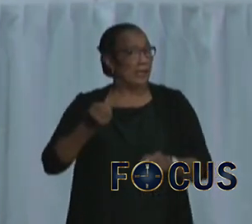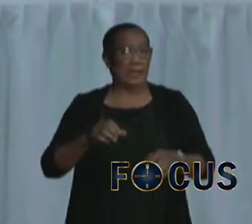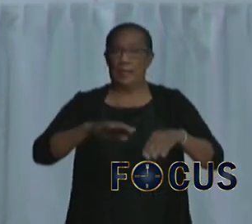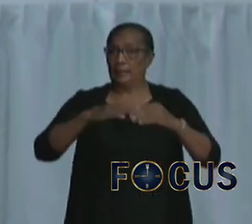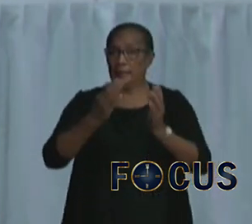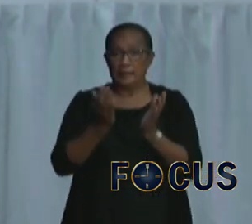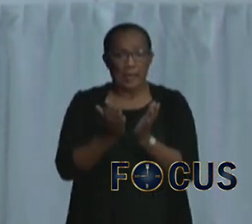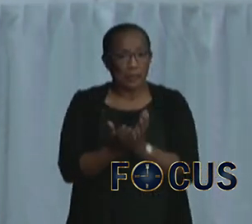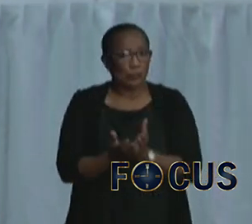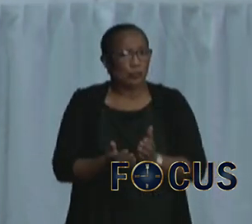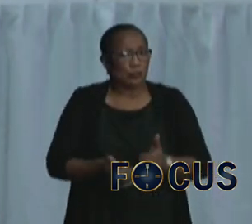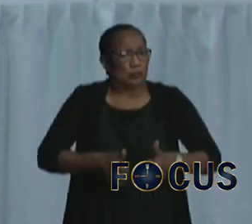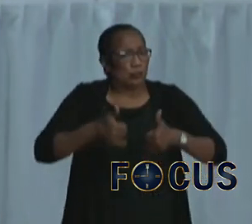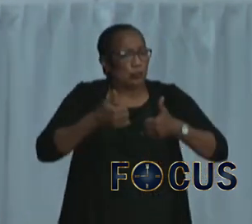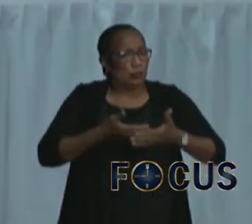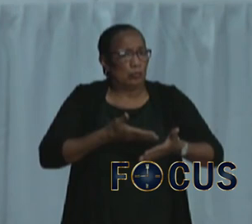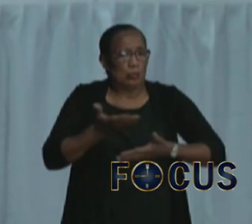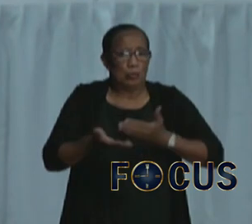regels vervatten.